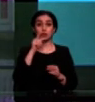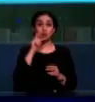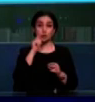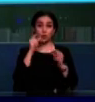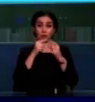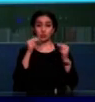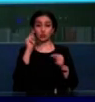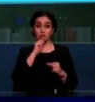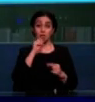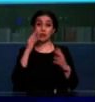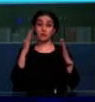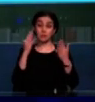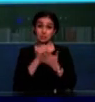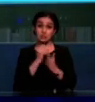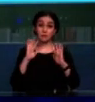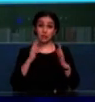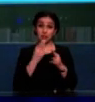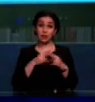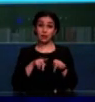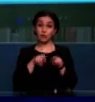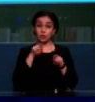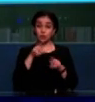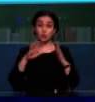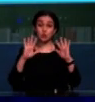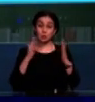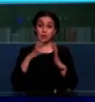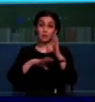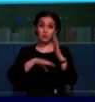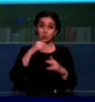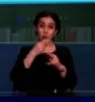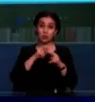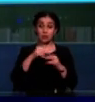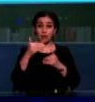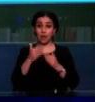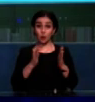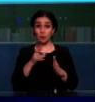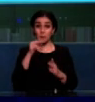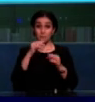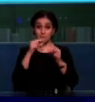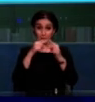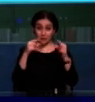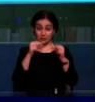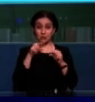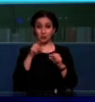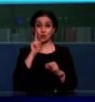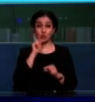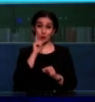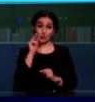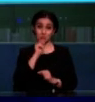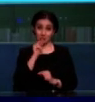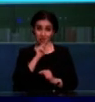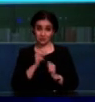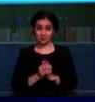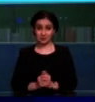чаем. Найдите вероятность того, что случайно выбранный из этой коробки пакетик окажется пакетиком с зеленым чаем.